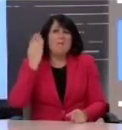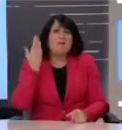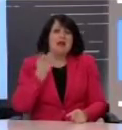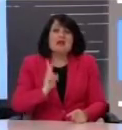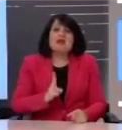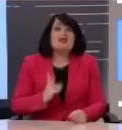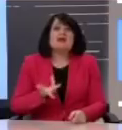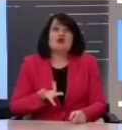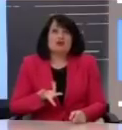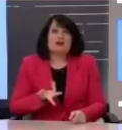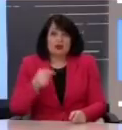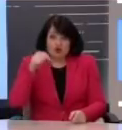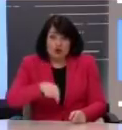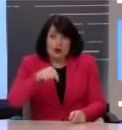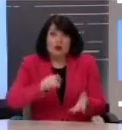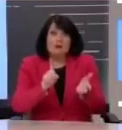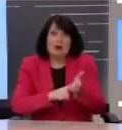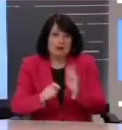ότι αν δεν δράσουμε τώρα,